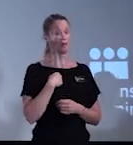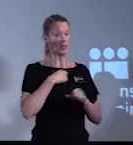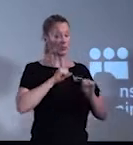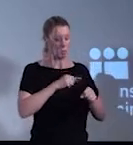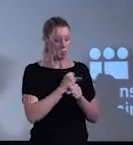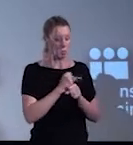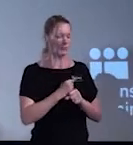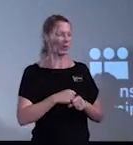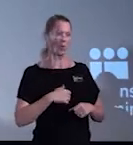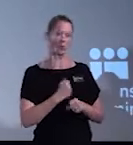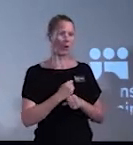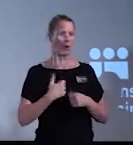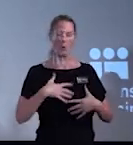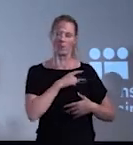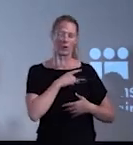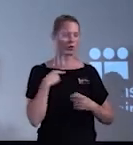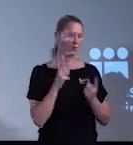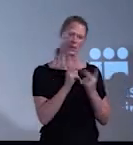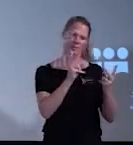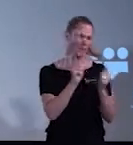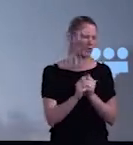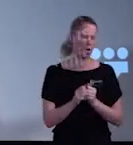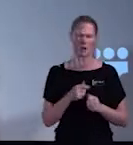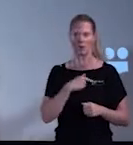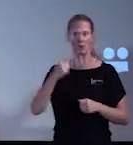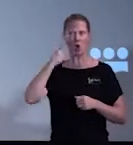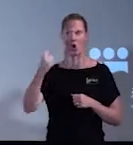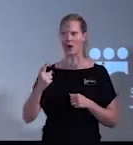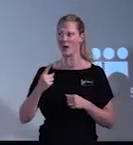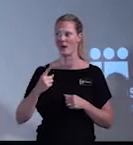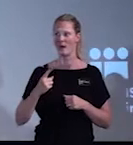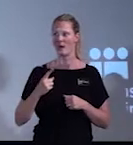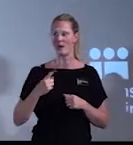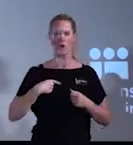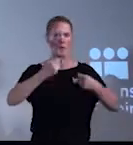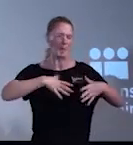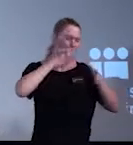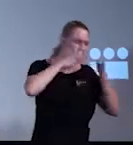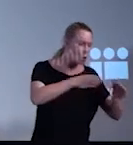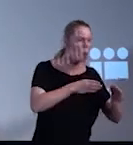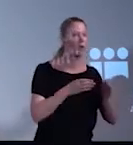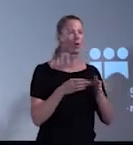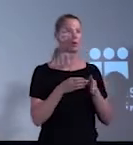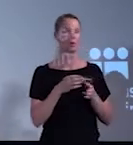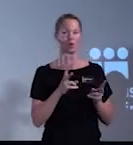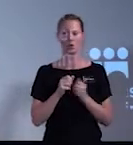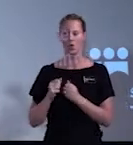jobbar otroligt mycket och jag möter ju precis samma sak. Ni får ju höra nu att vi har tappat fokus för att vi släpper